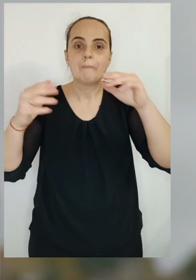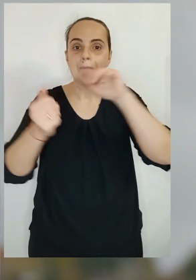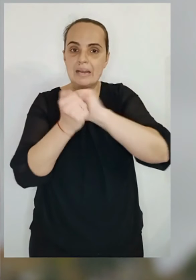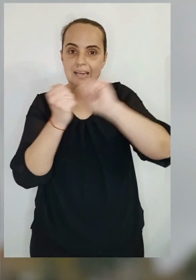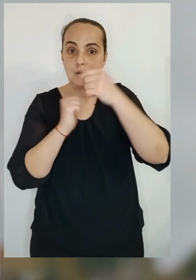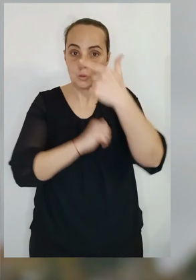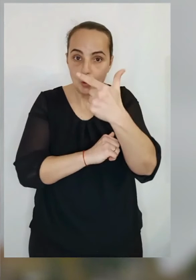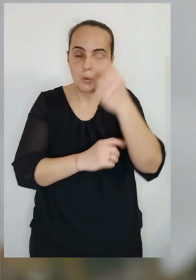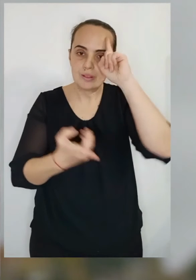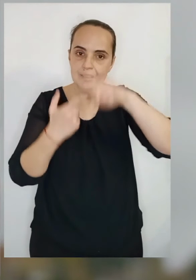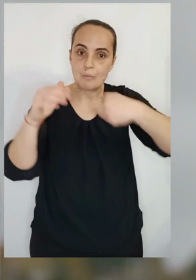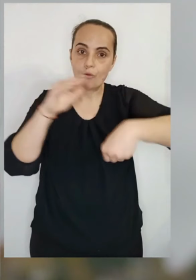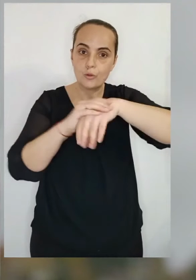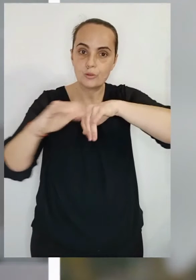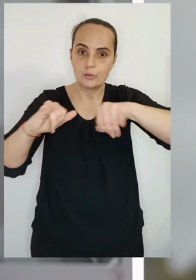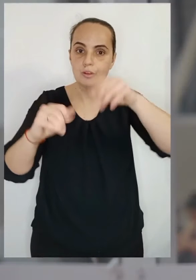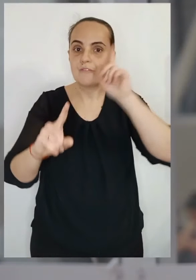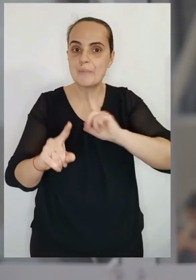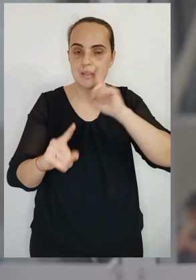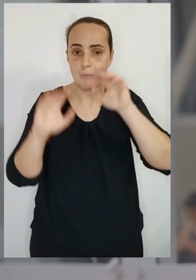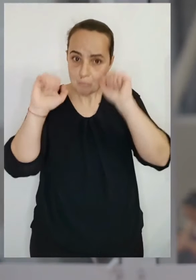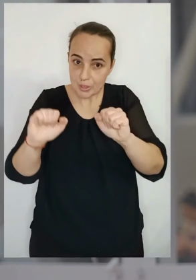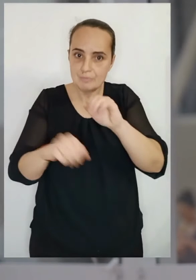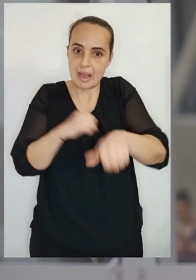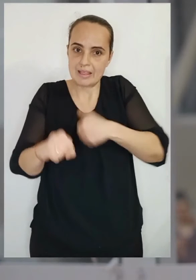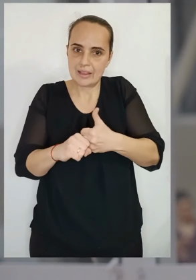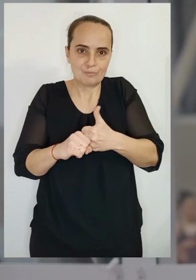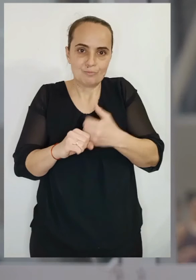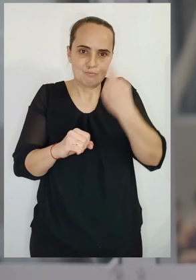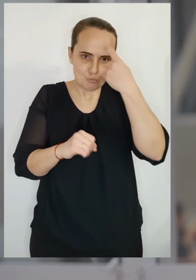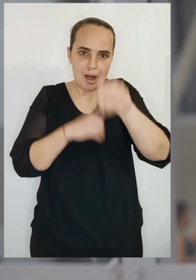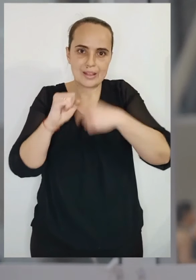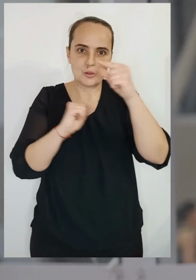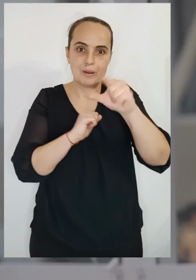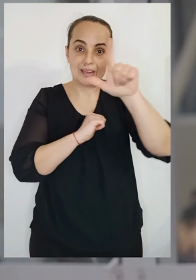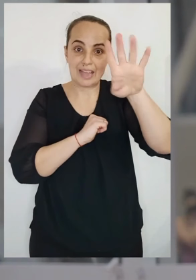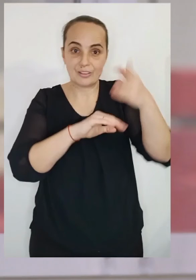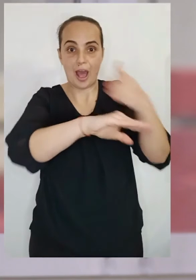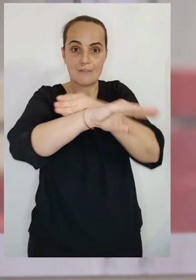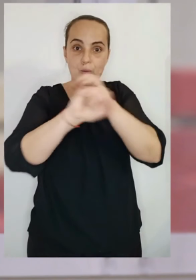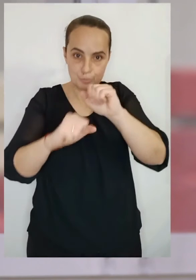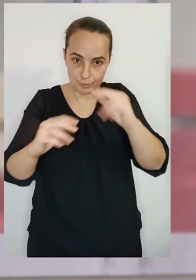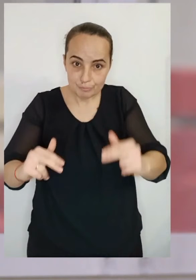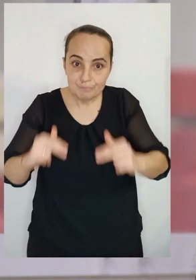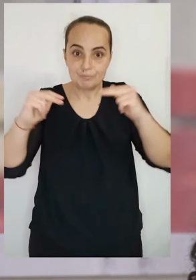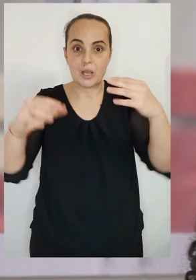en fait en foot féminin, ce qui est possible, peut-être pas cette année, mais d'ici 2024 en principe ça devrait le faire, quoi. En tout cas on compte sur